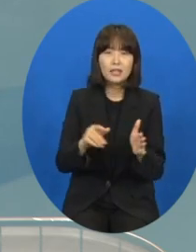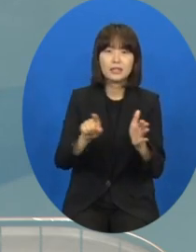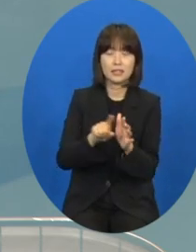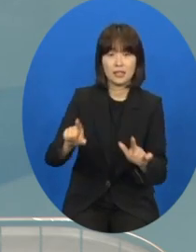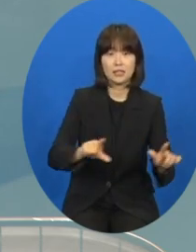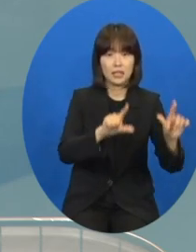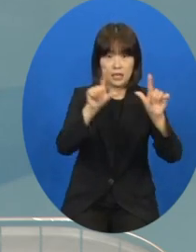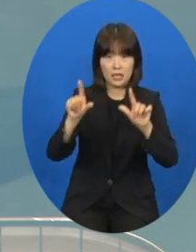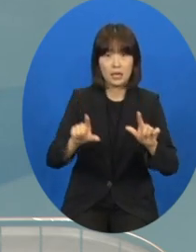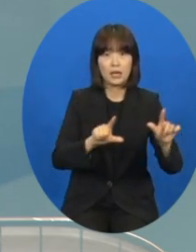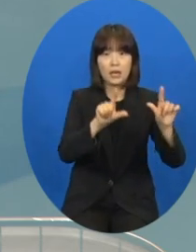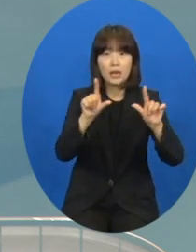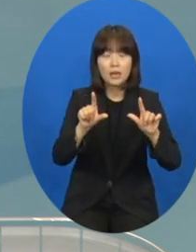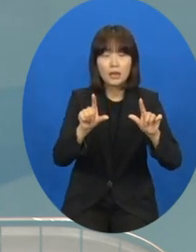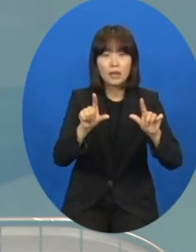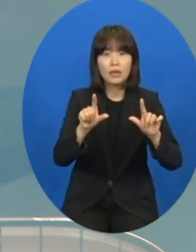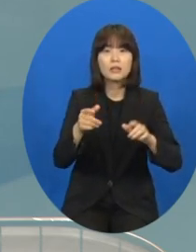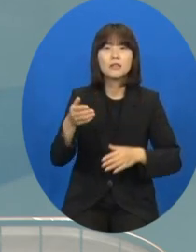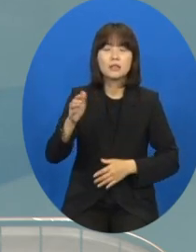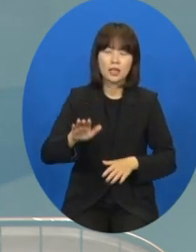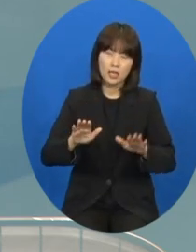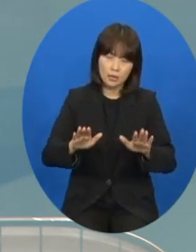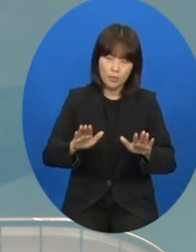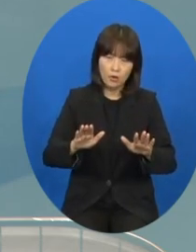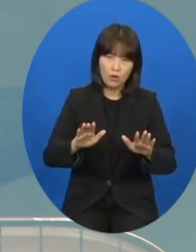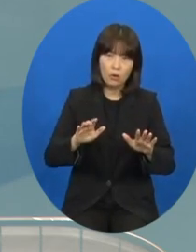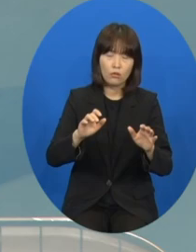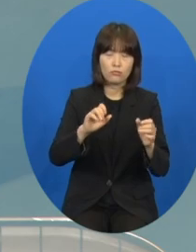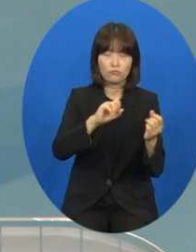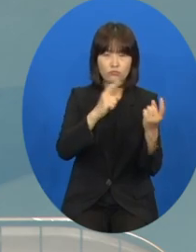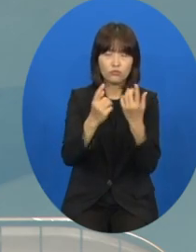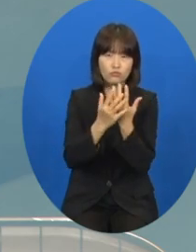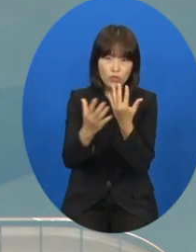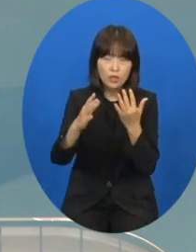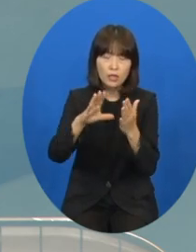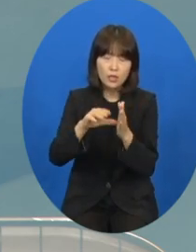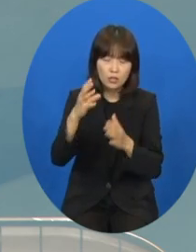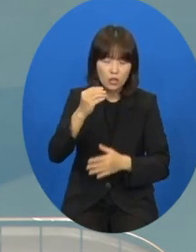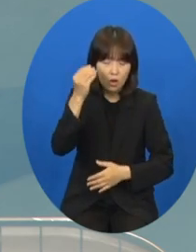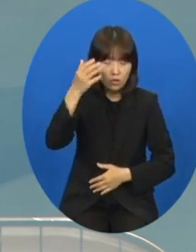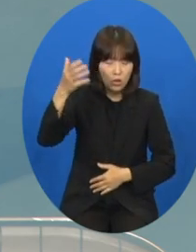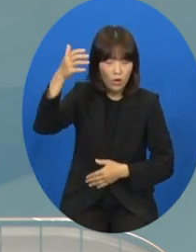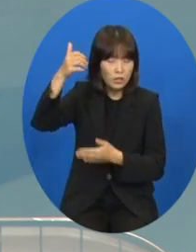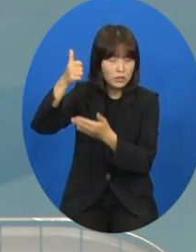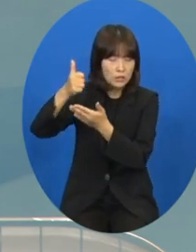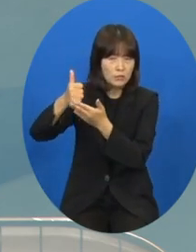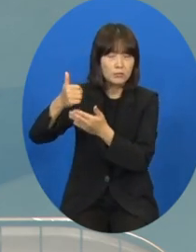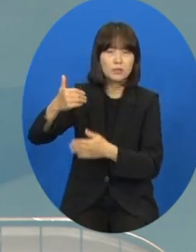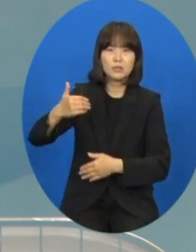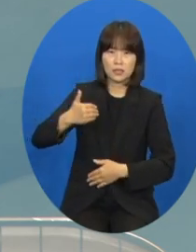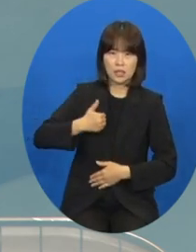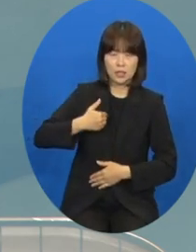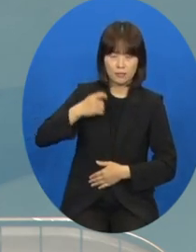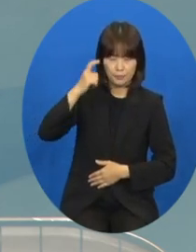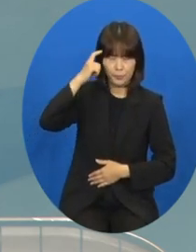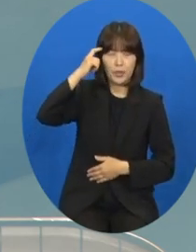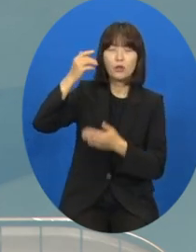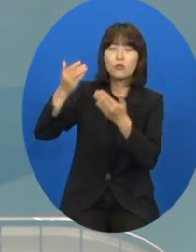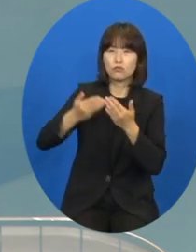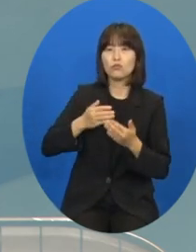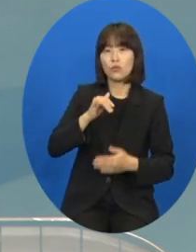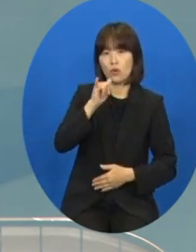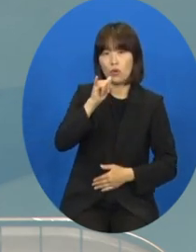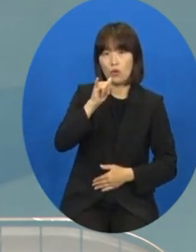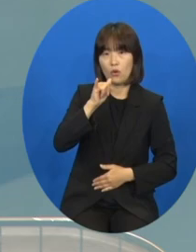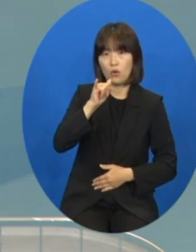해오고 있는데 이번 부흥회 때 성령께서 자기에게 깨우쳐 주신 게 있다는 겁니다.